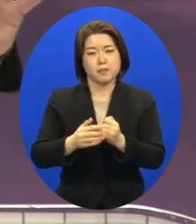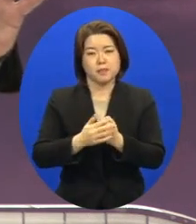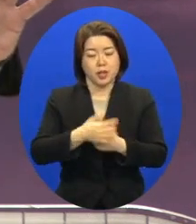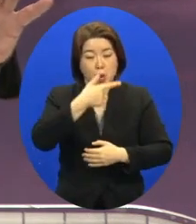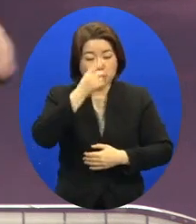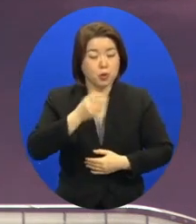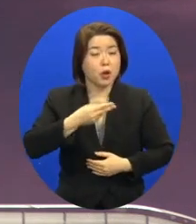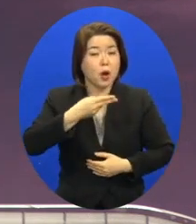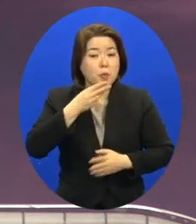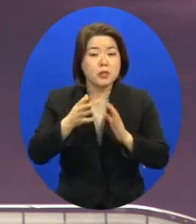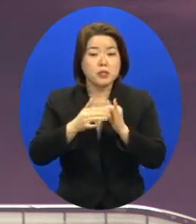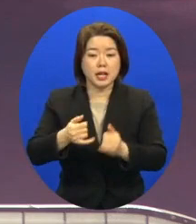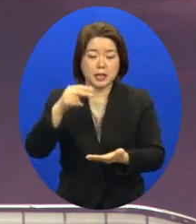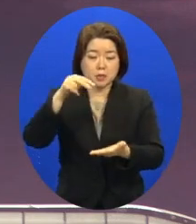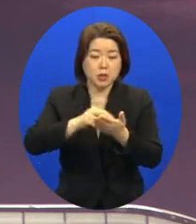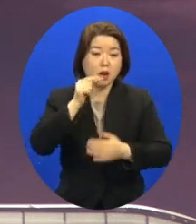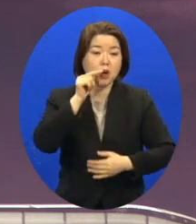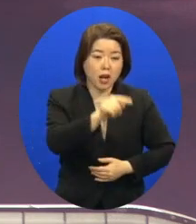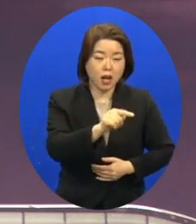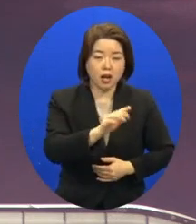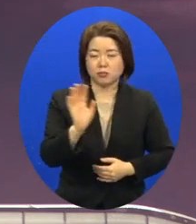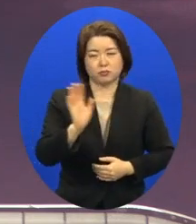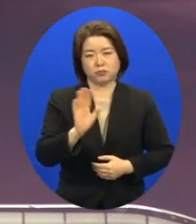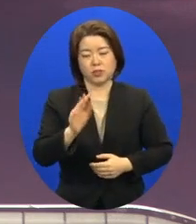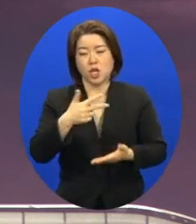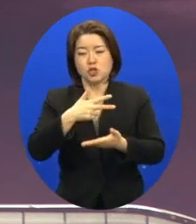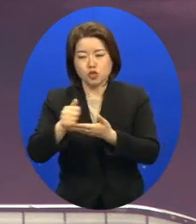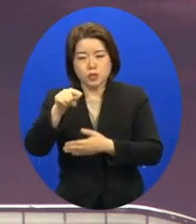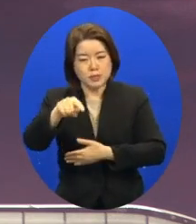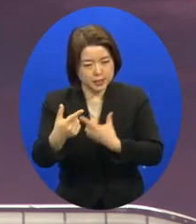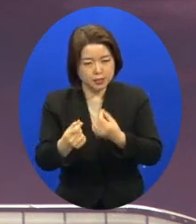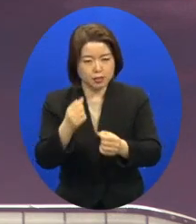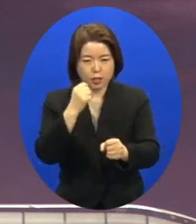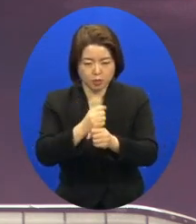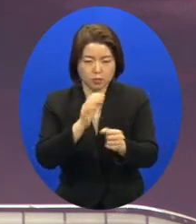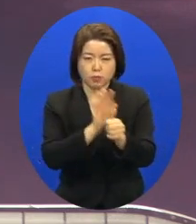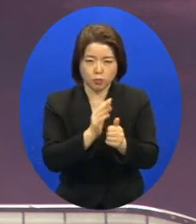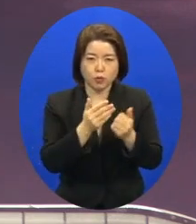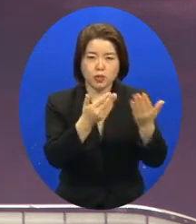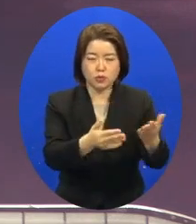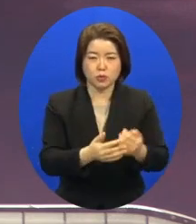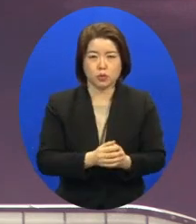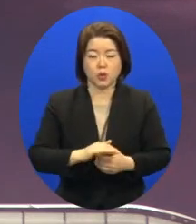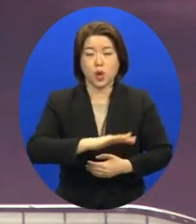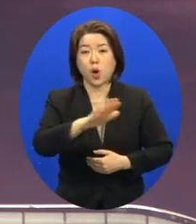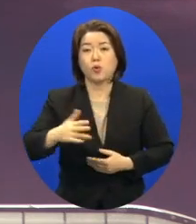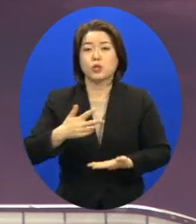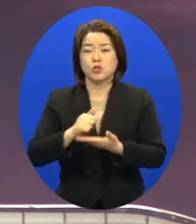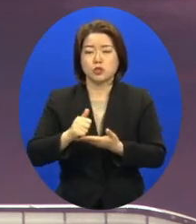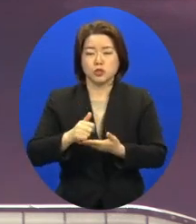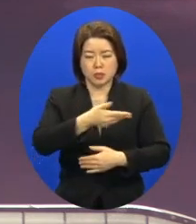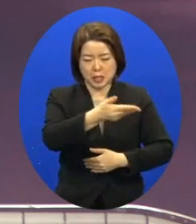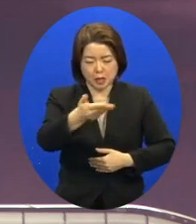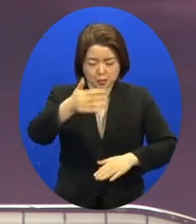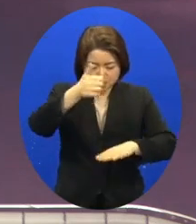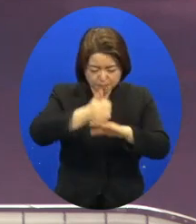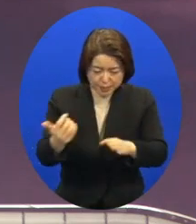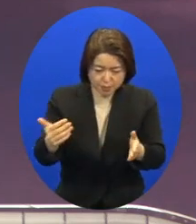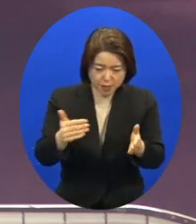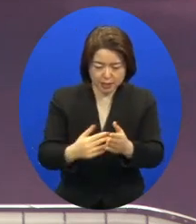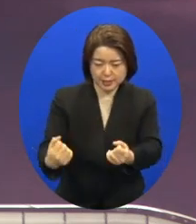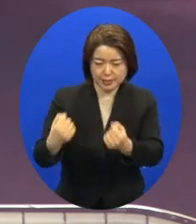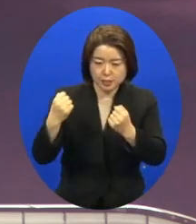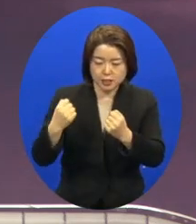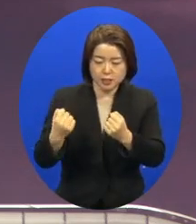안 했어요. 주님이 그렇게 해주실 거라는 우리 주님이 여러분을 끝까지 튼튼히